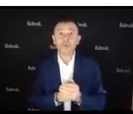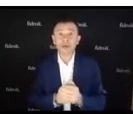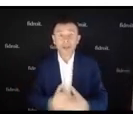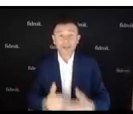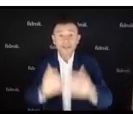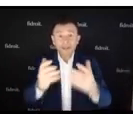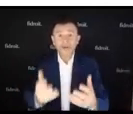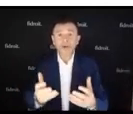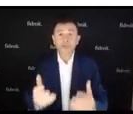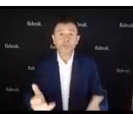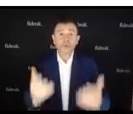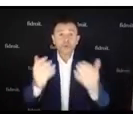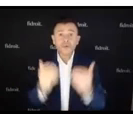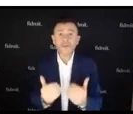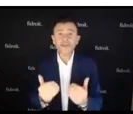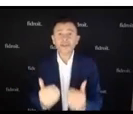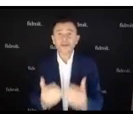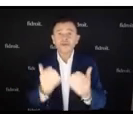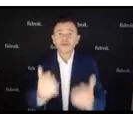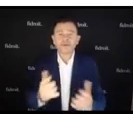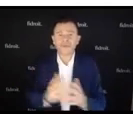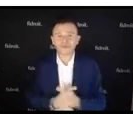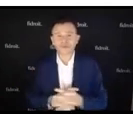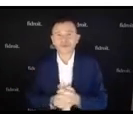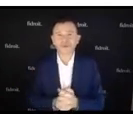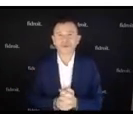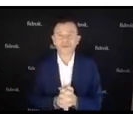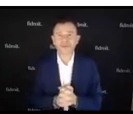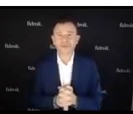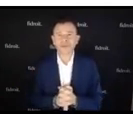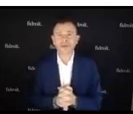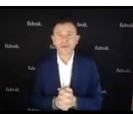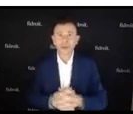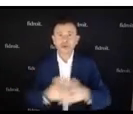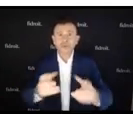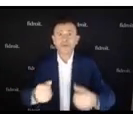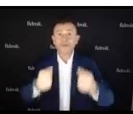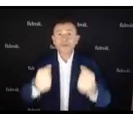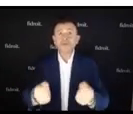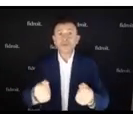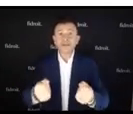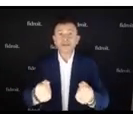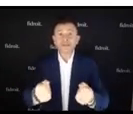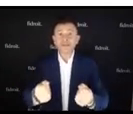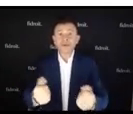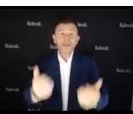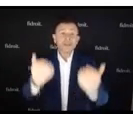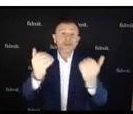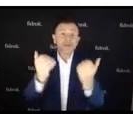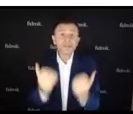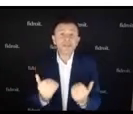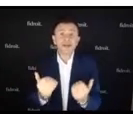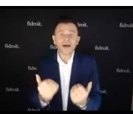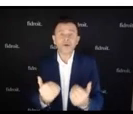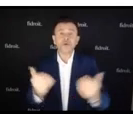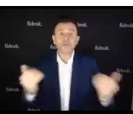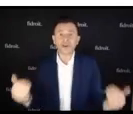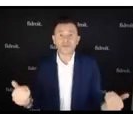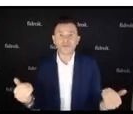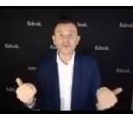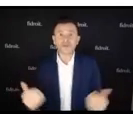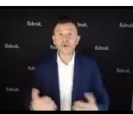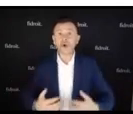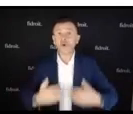pour le PEA qui d'ailleurs peut revendiquer au profit de ceux qui en sont les titulaires le bénéfice d'une taxation qui se limitera